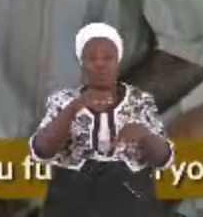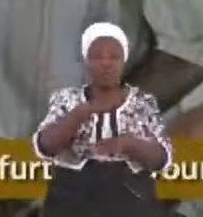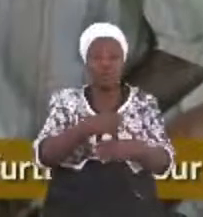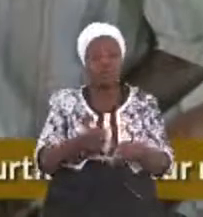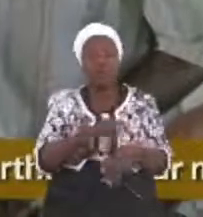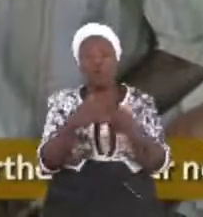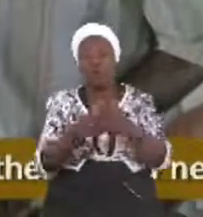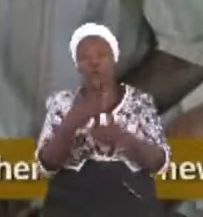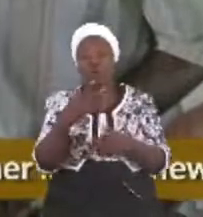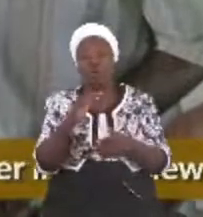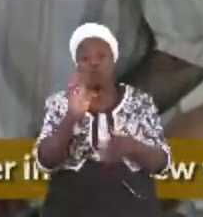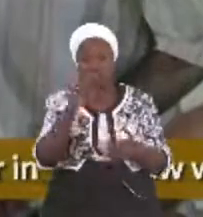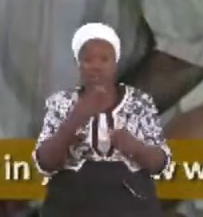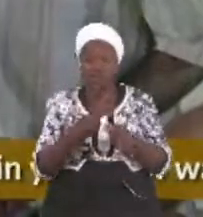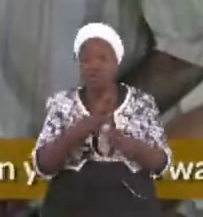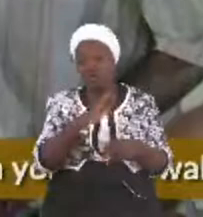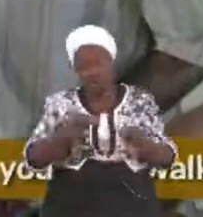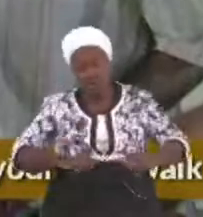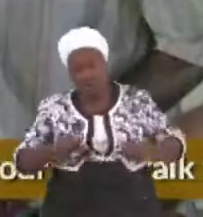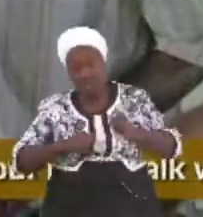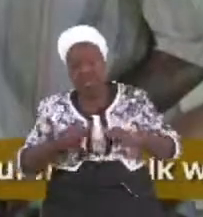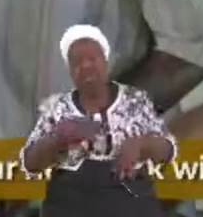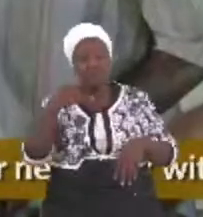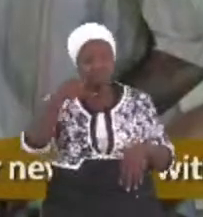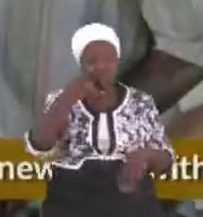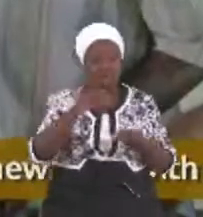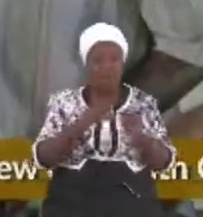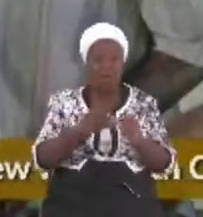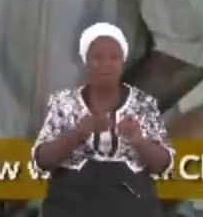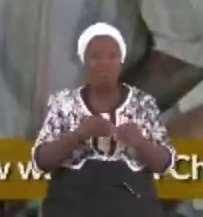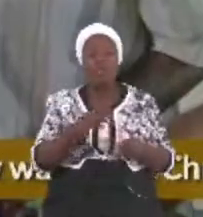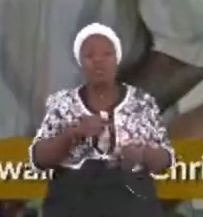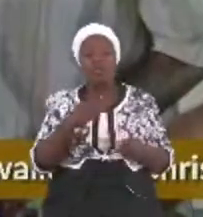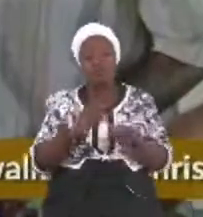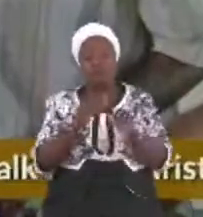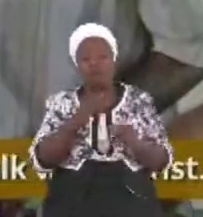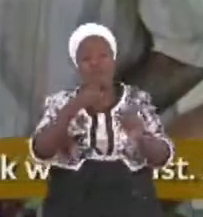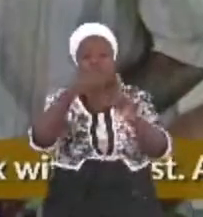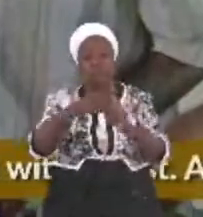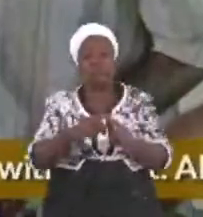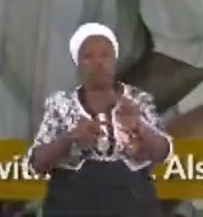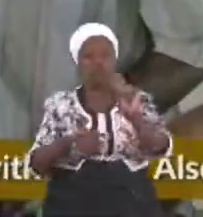par SMS ou bien par message WhatsApp. Le numéro, c'est